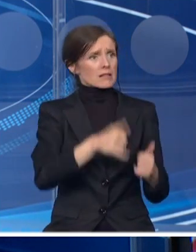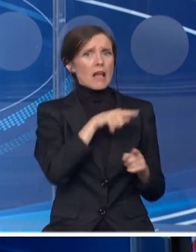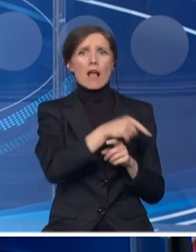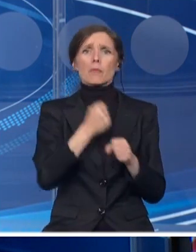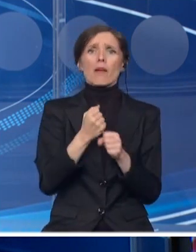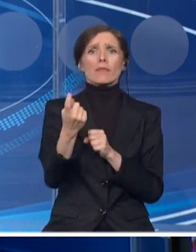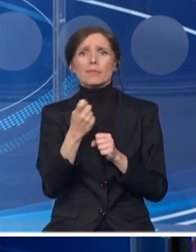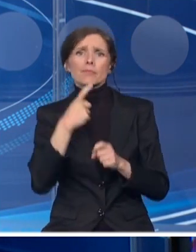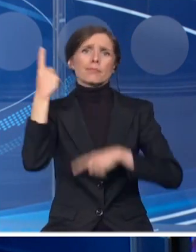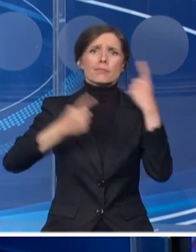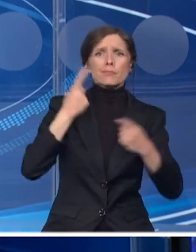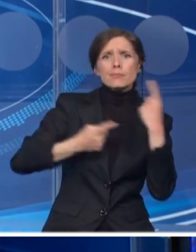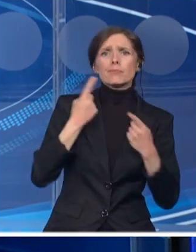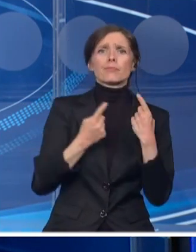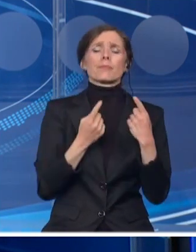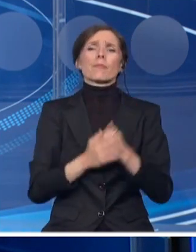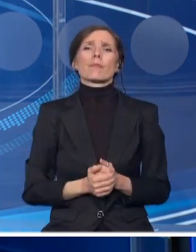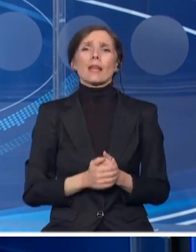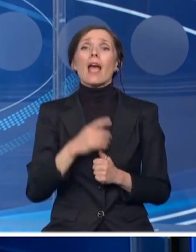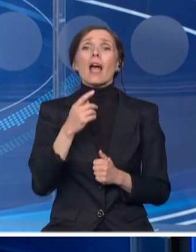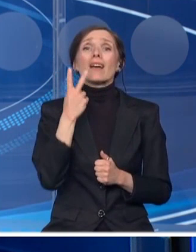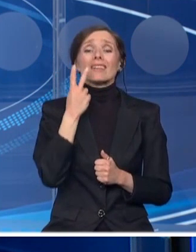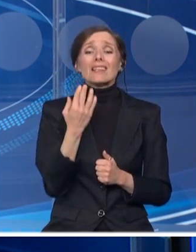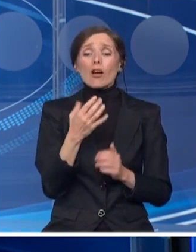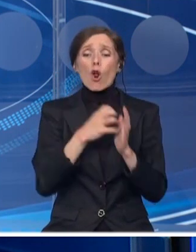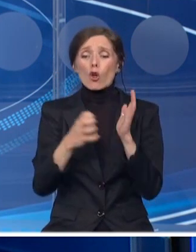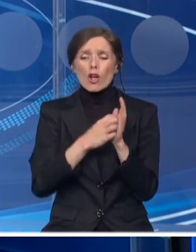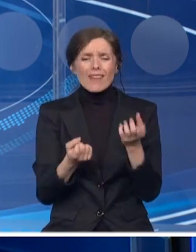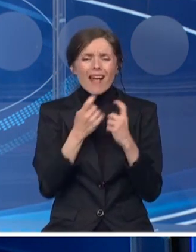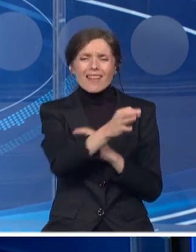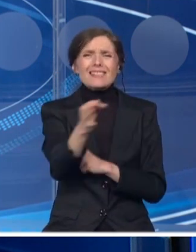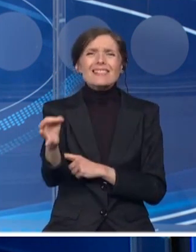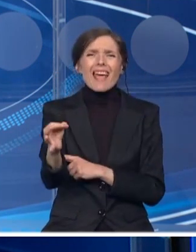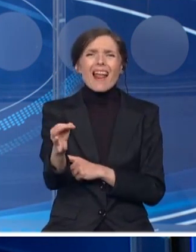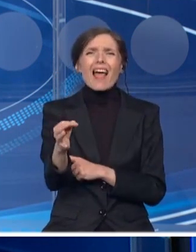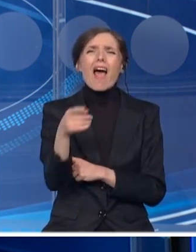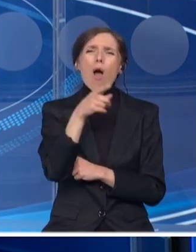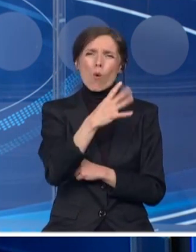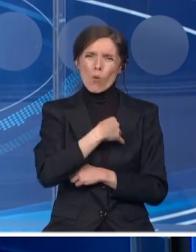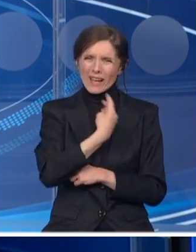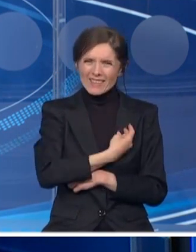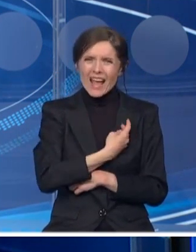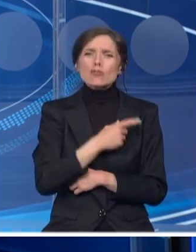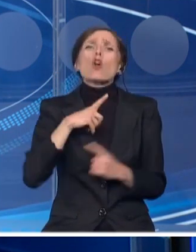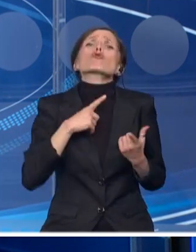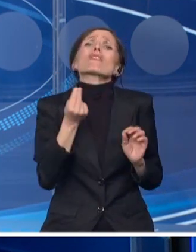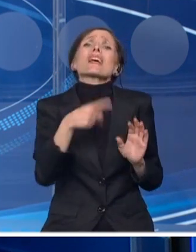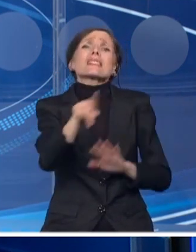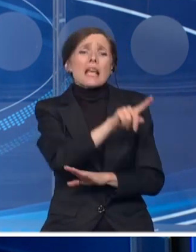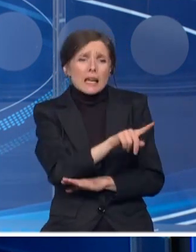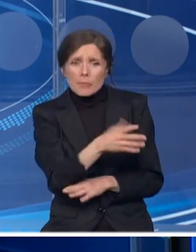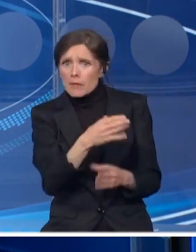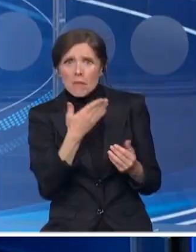saopštenju. Pogledajte koliko je i dalje sela u kojima žive Srbi u Hrvatskoj, koji nemaju puta, koji nemaju struje, koji nemaju